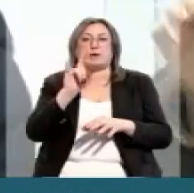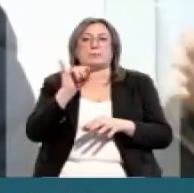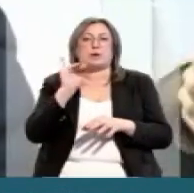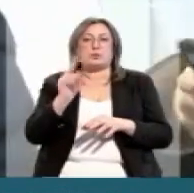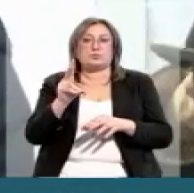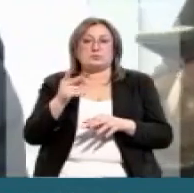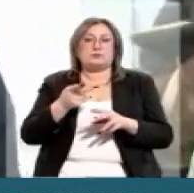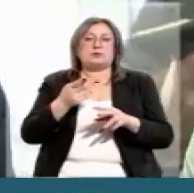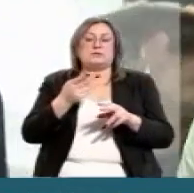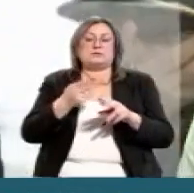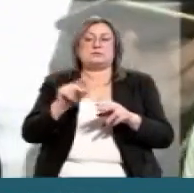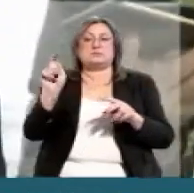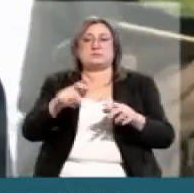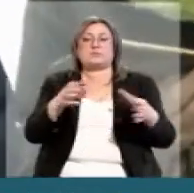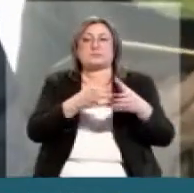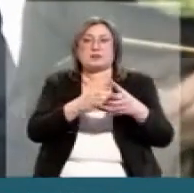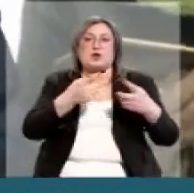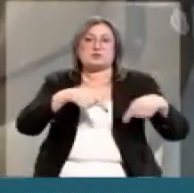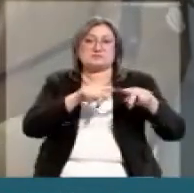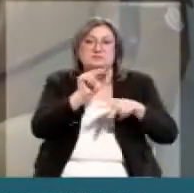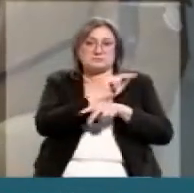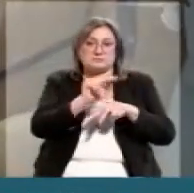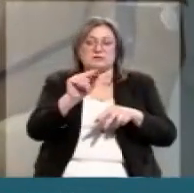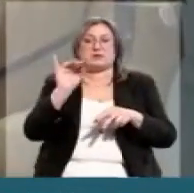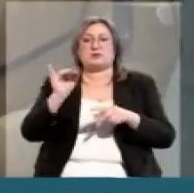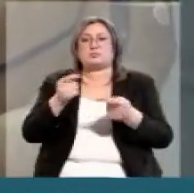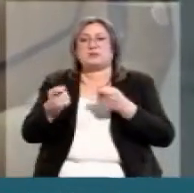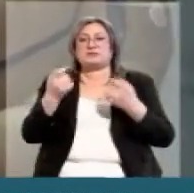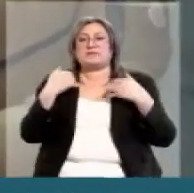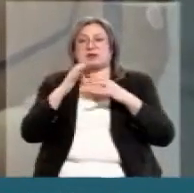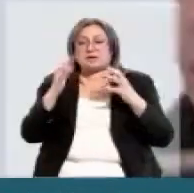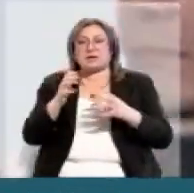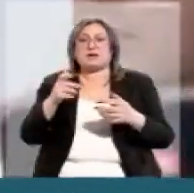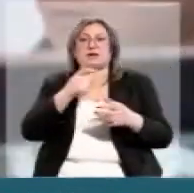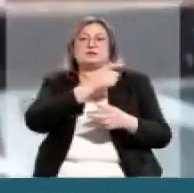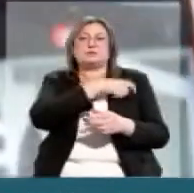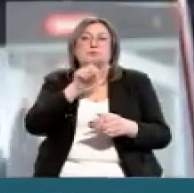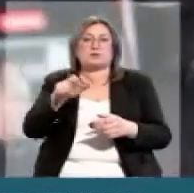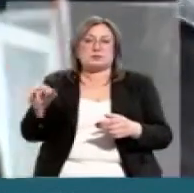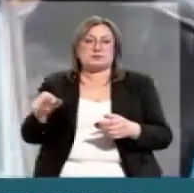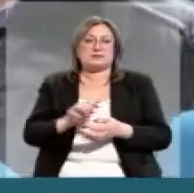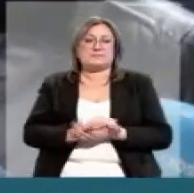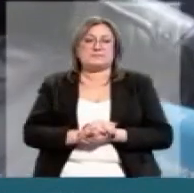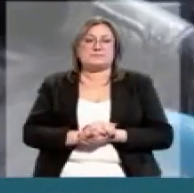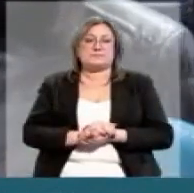представители подрядной организации, депутаты областного маслихата и управления здравоохранения. Вы мне, пожалуйста, это